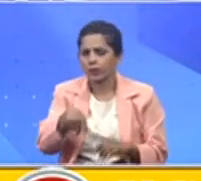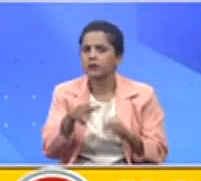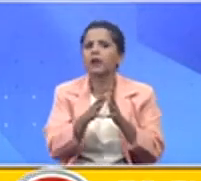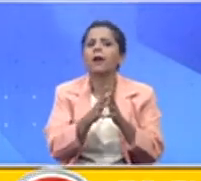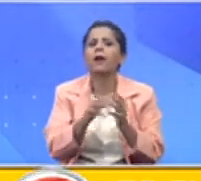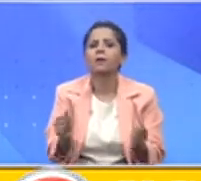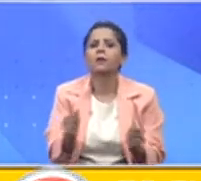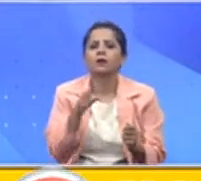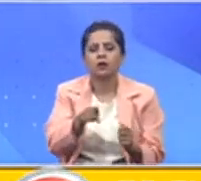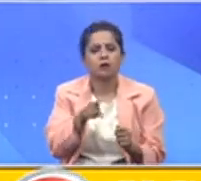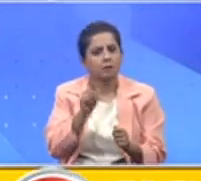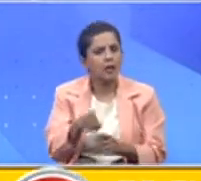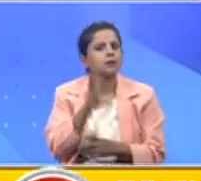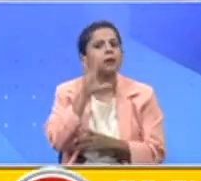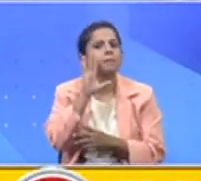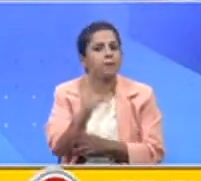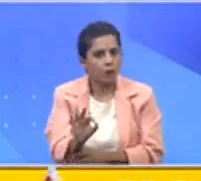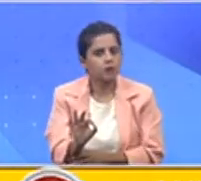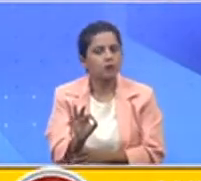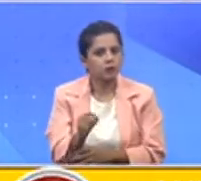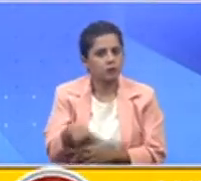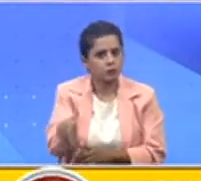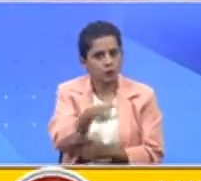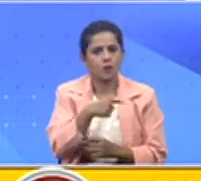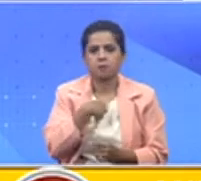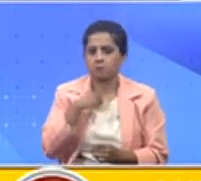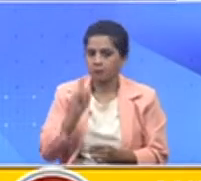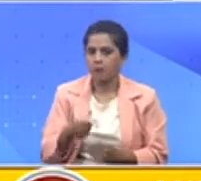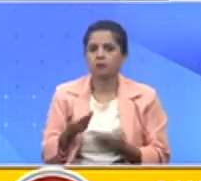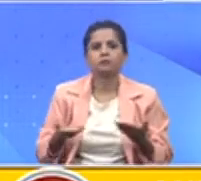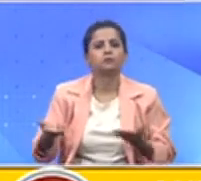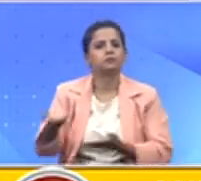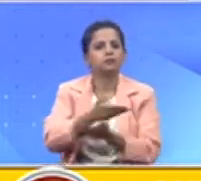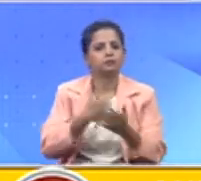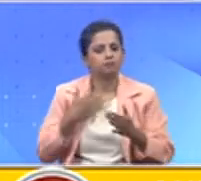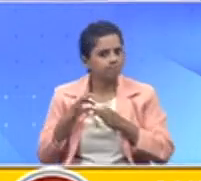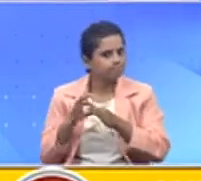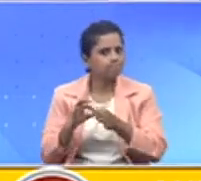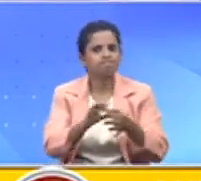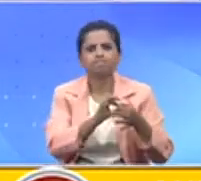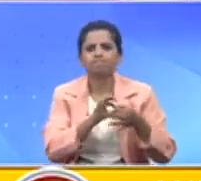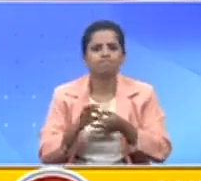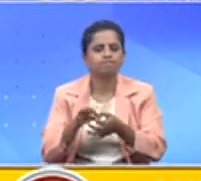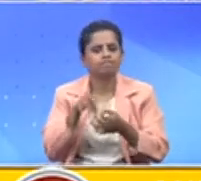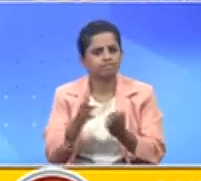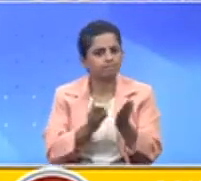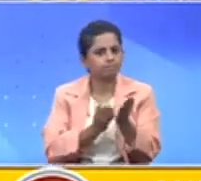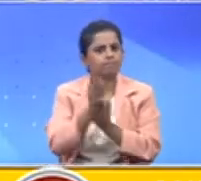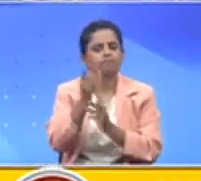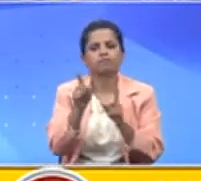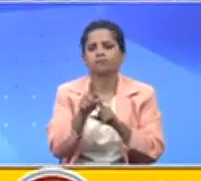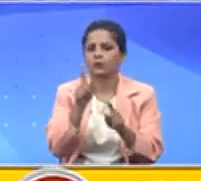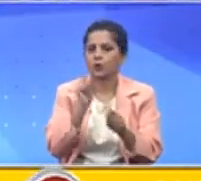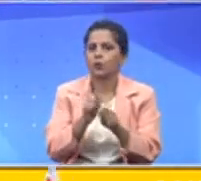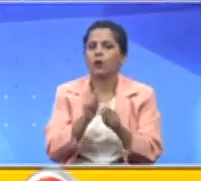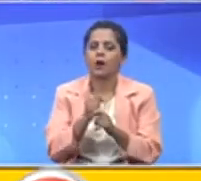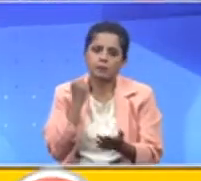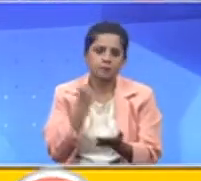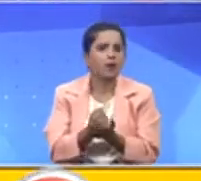इसके लिए जरूरी है कि हम सब एक जुठ होकर इस दिशा में आगे बड़े